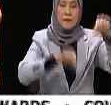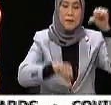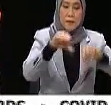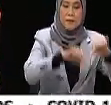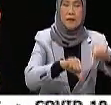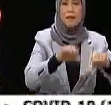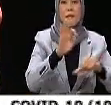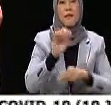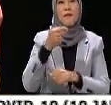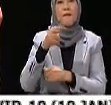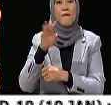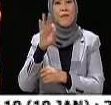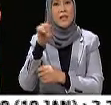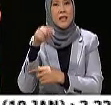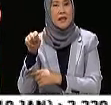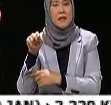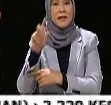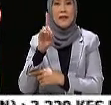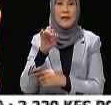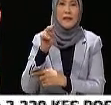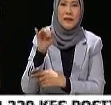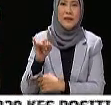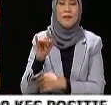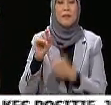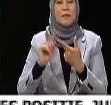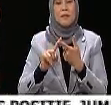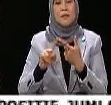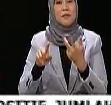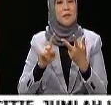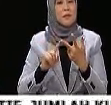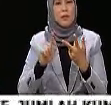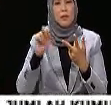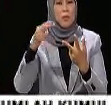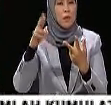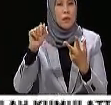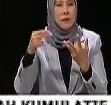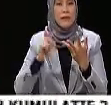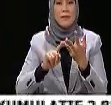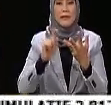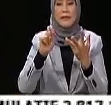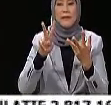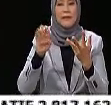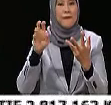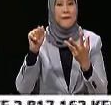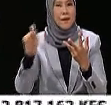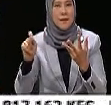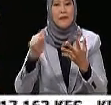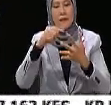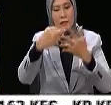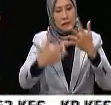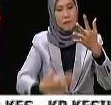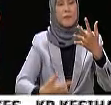tahfizh Dini Tahfidz toeros tapi Tibet yang kita telah pun ada di sini